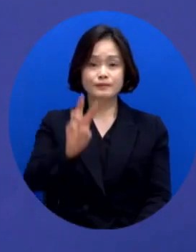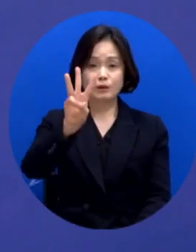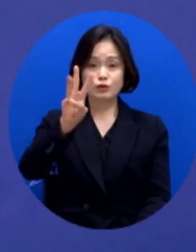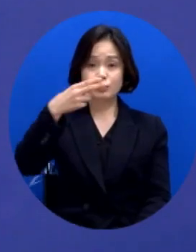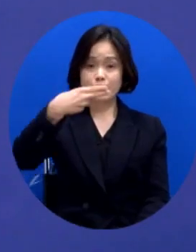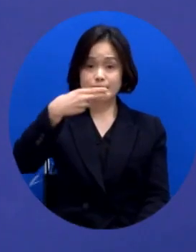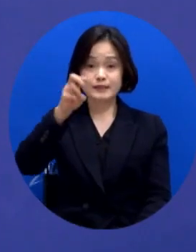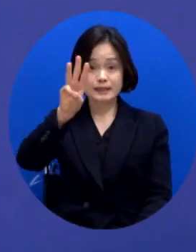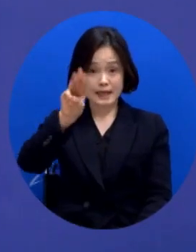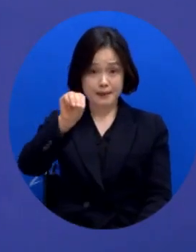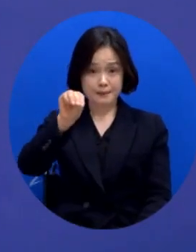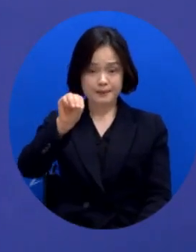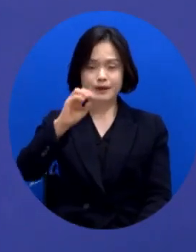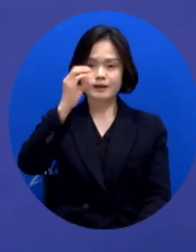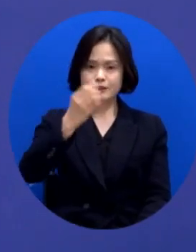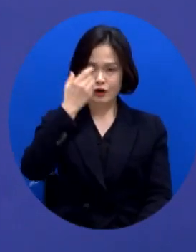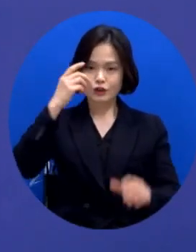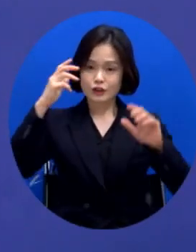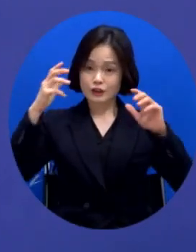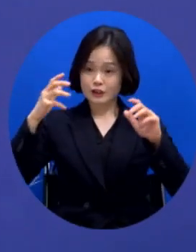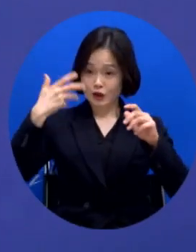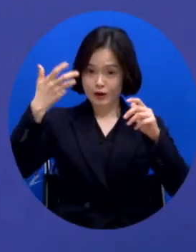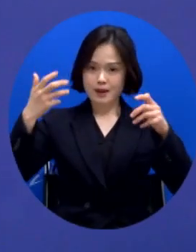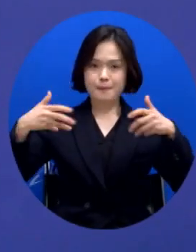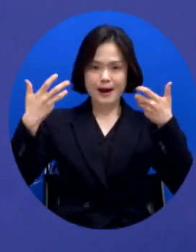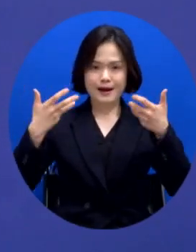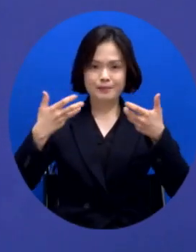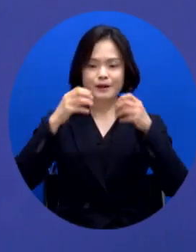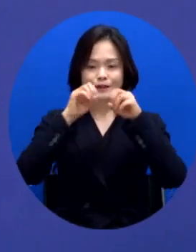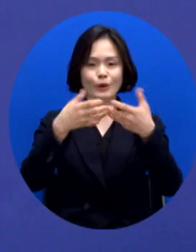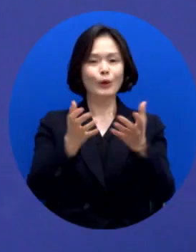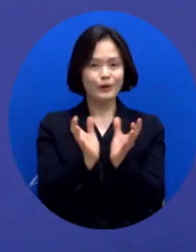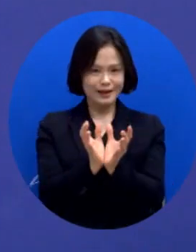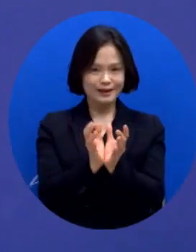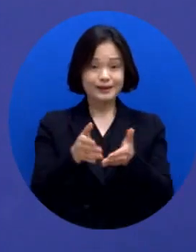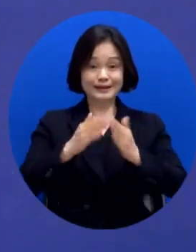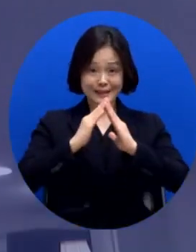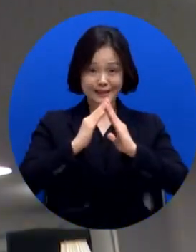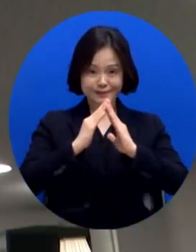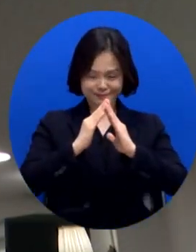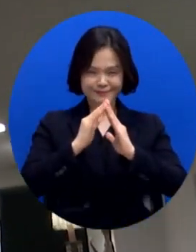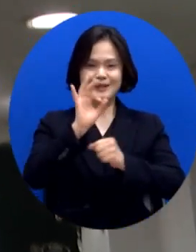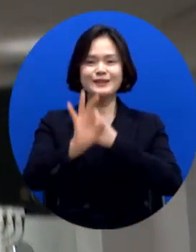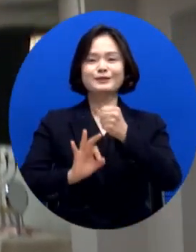WHM 성령의 바람 선교단이 창립 10주년을 맞아 감사 예배를 드렸습니다.